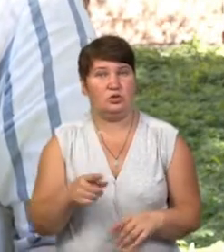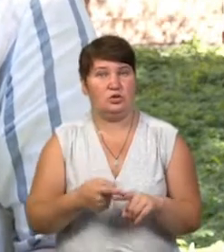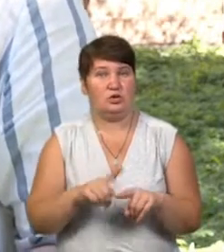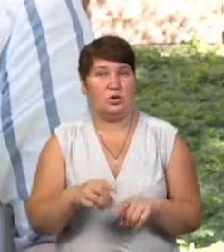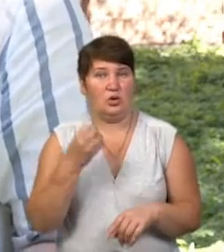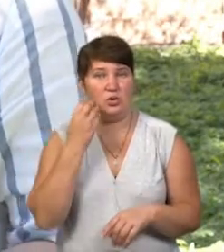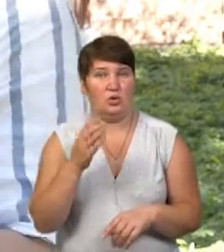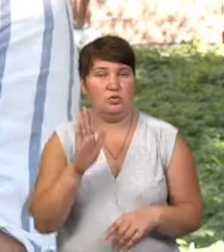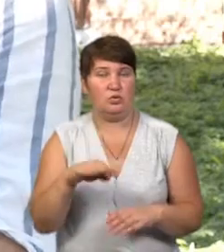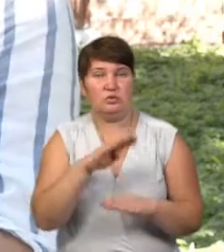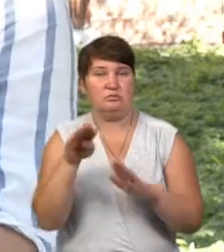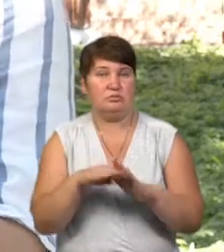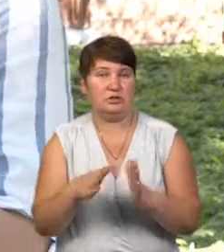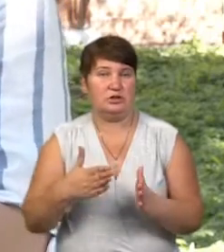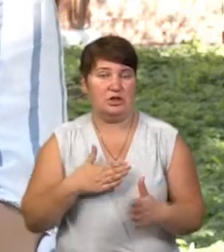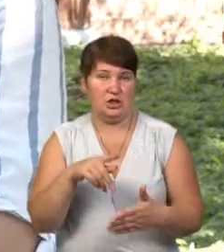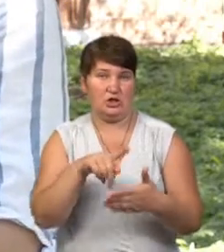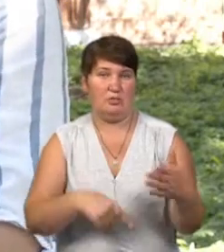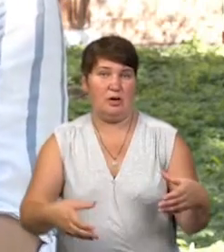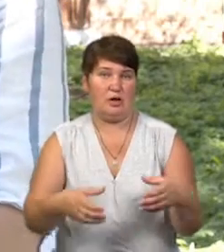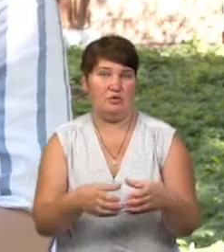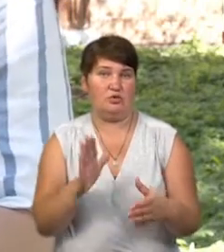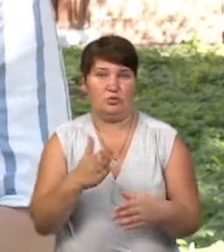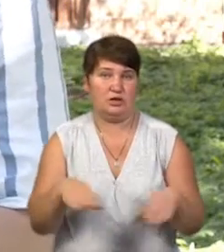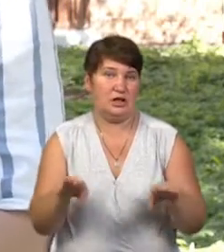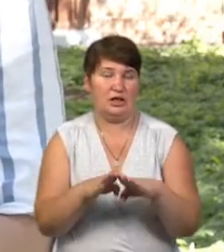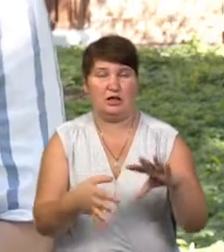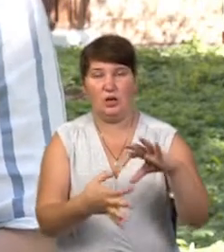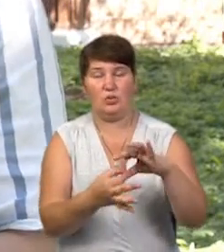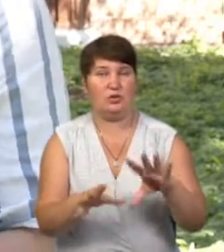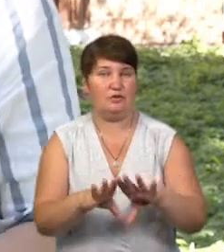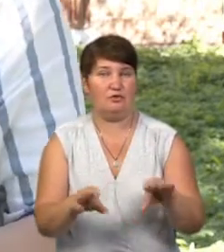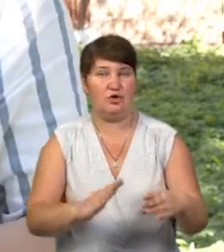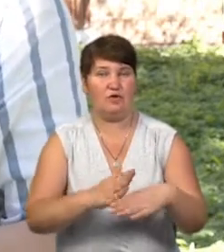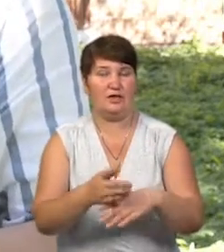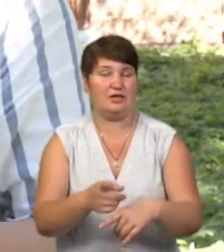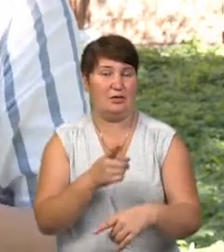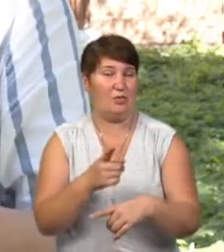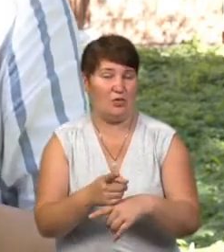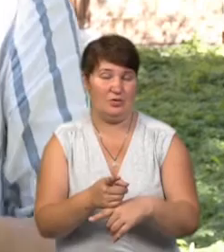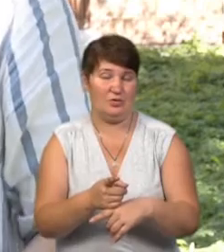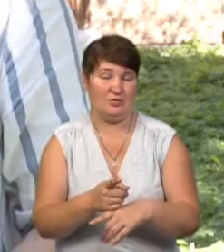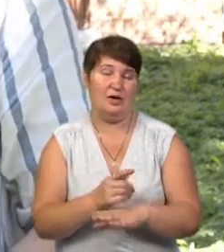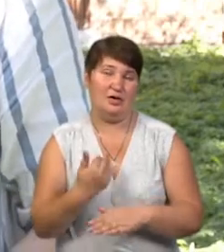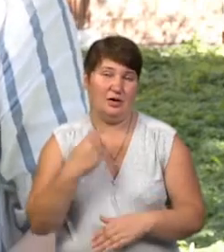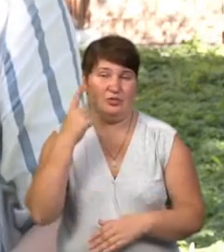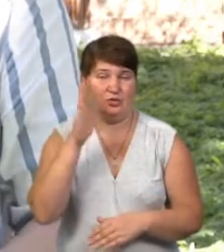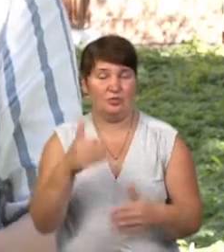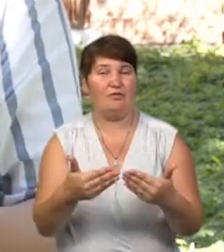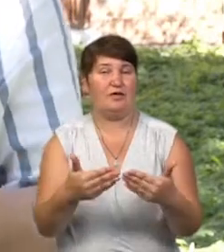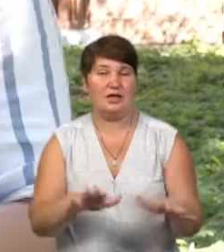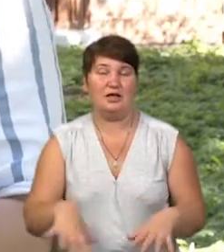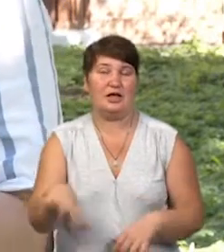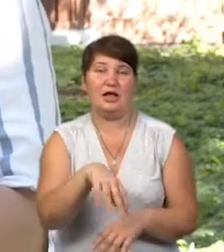належати нашій парафії, що це буде, як то кажуть, закрито на ключ і все, нікому вхід заборонений. Я думаю, що це буде відкритий простір, де